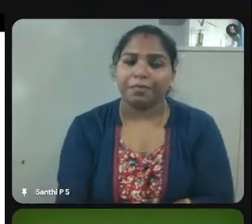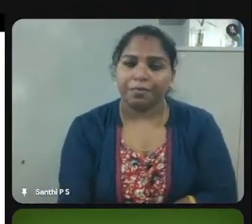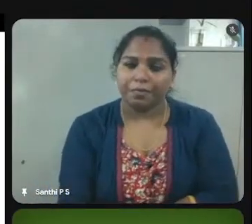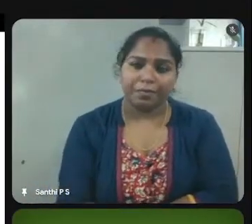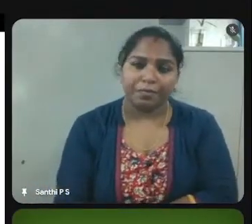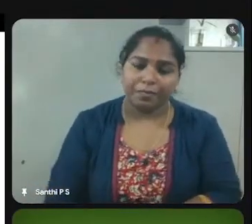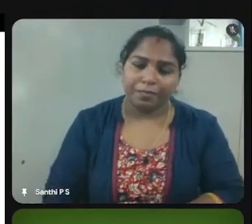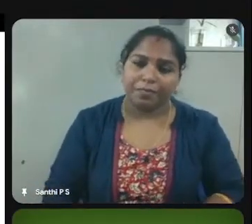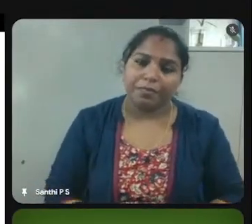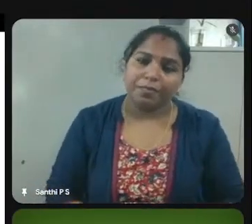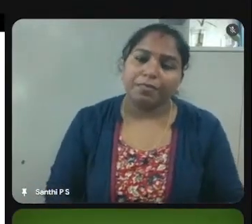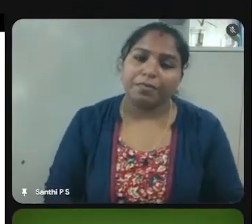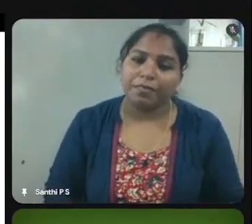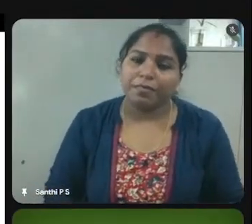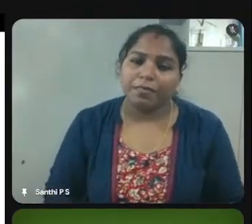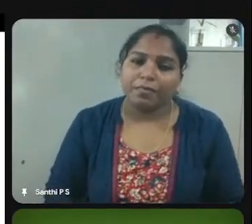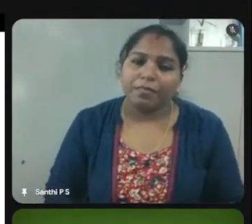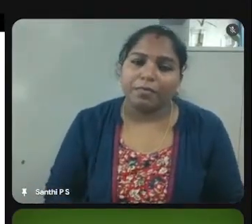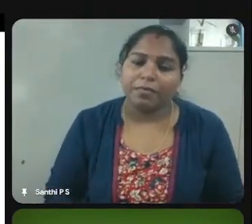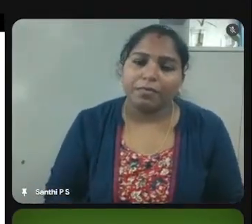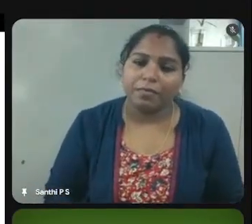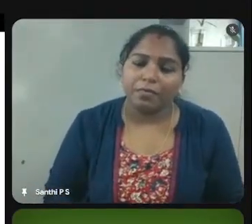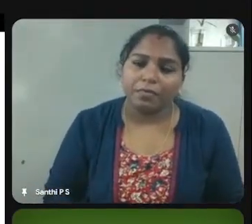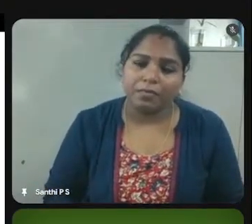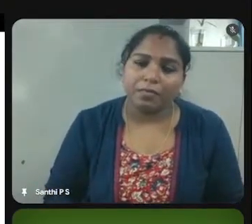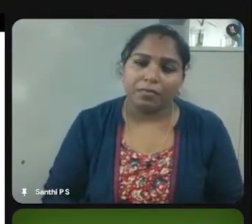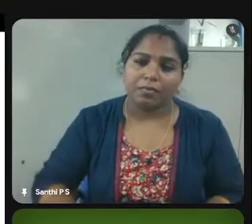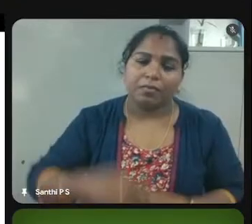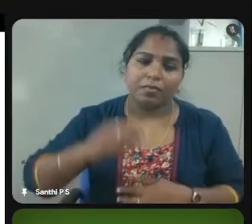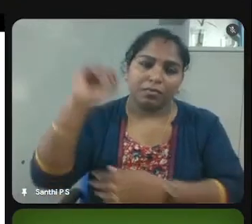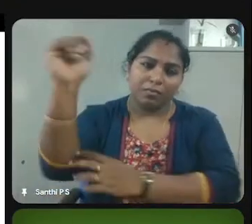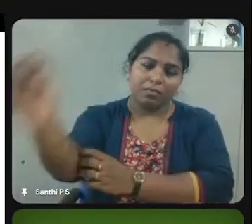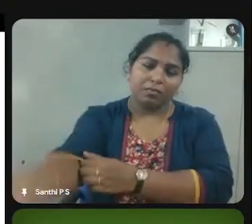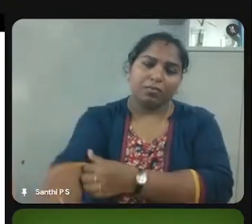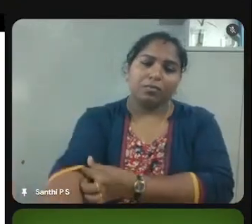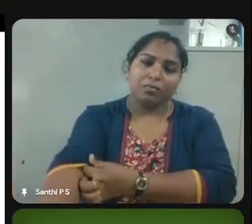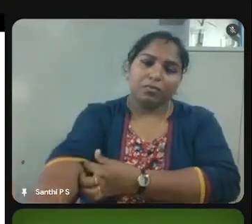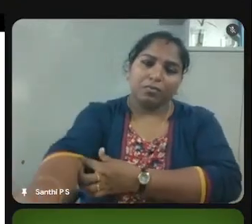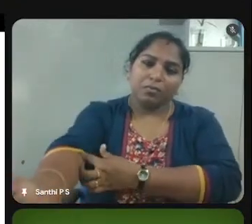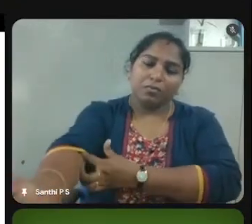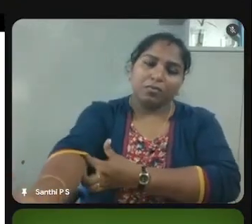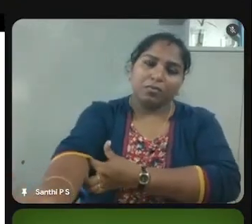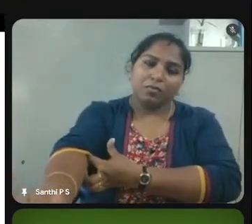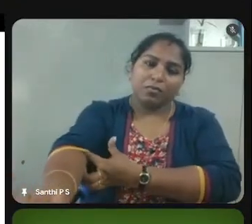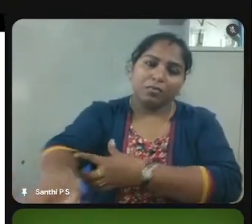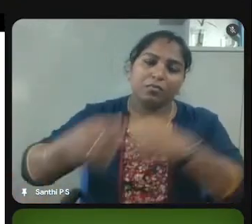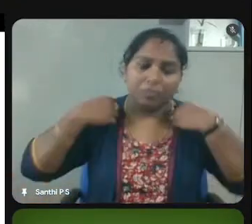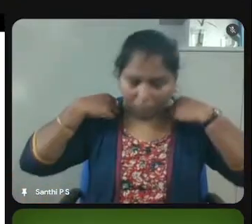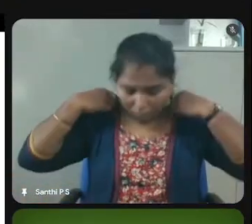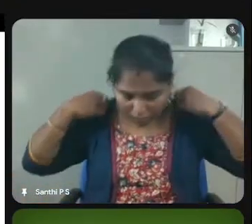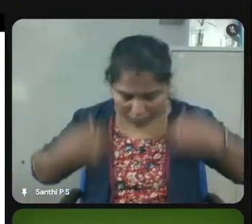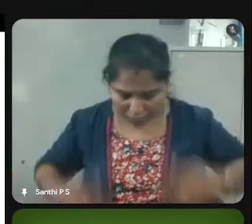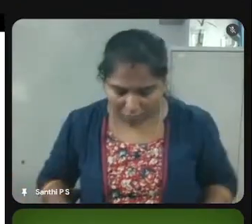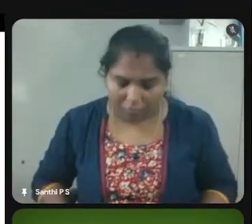വന്ന് നിൽക്കുമ്പോ കുട്ടി സ്വയം ഒന്ന് അവളുടെ രൂപം നന്നായിട്ട് നോക്കി ആസ്വദിക്കുന്നു. മനസ്സിലായി. അപ്പൊ അതാണ് അമ്മയുടെ കൺസേൺ. അതെ, അത് നോർമൽ